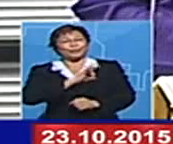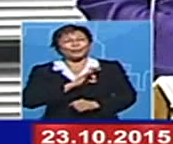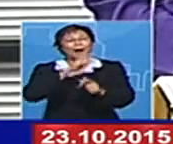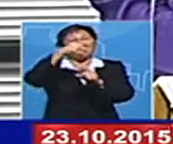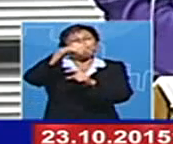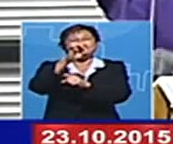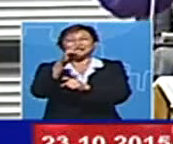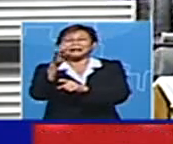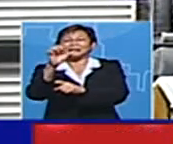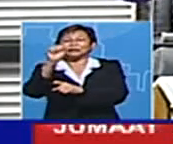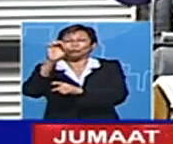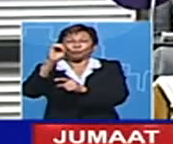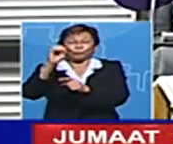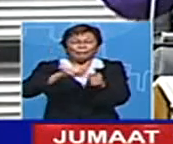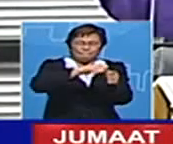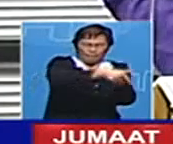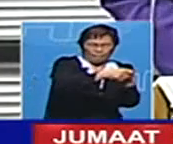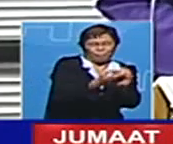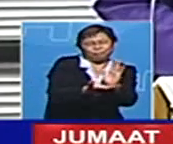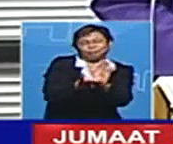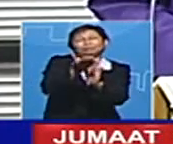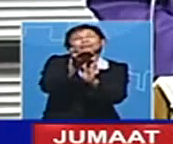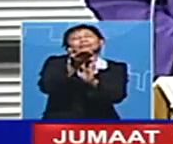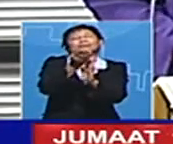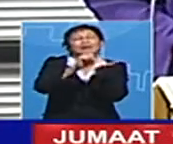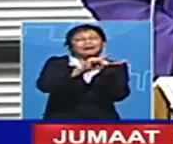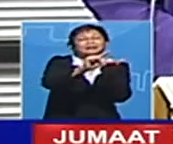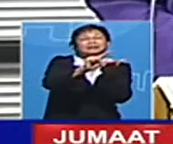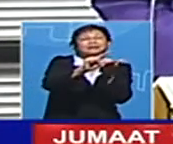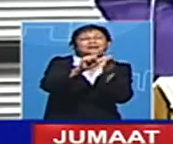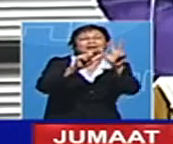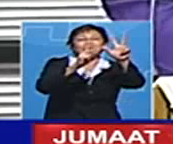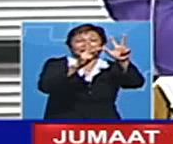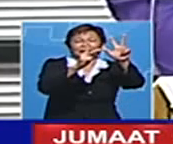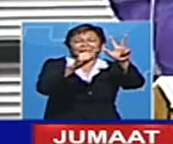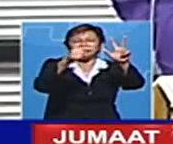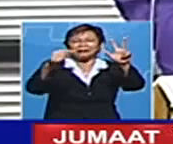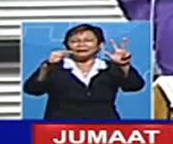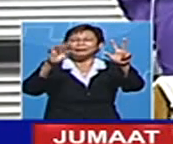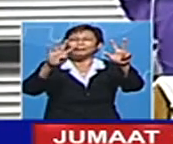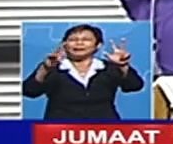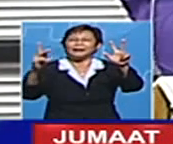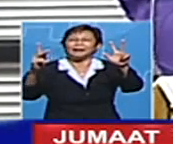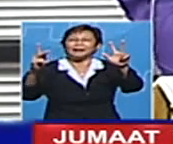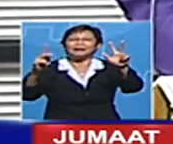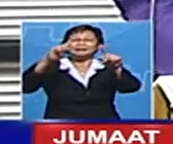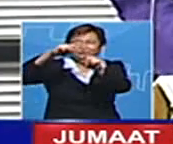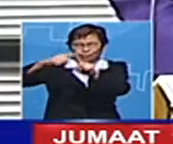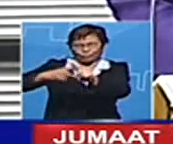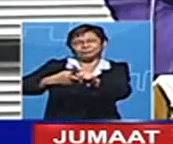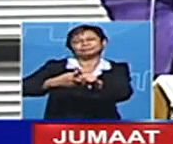kelayakan caruman wajib dinaikkan daripada gaji 3000 kepada r4000